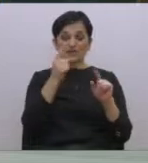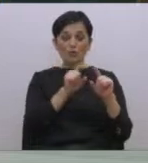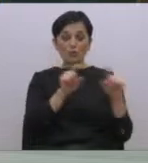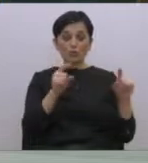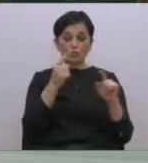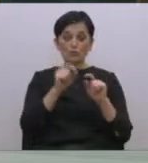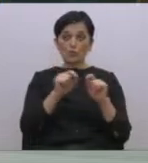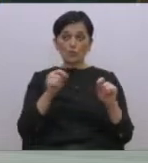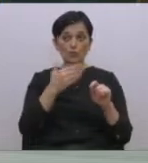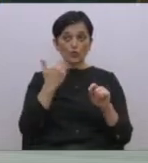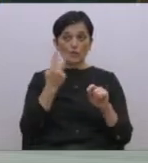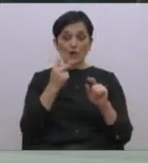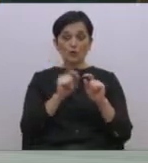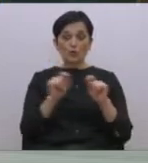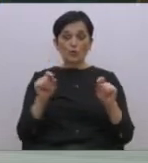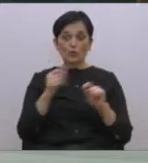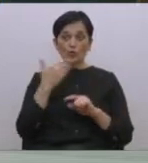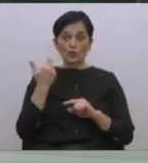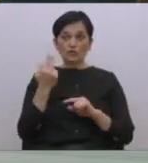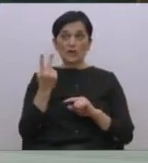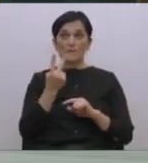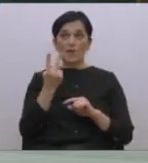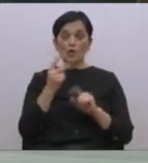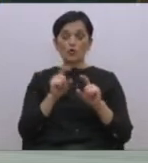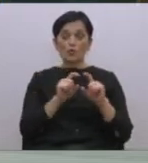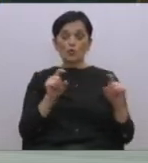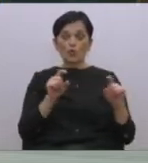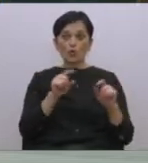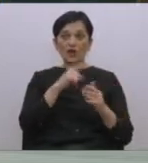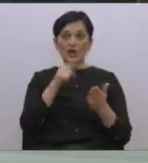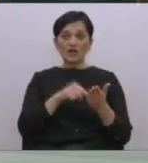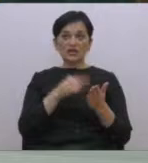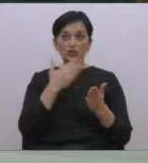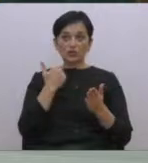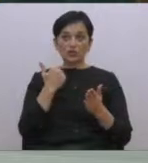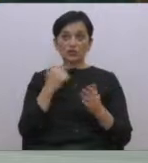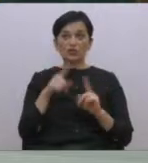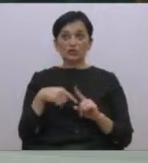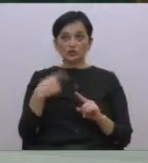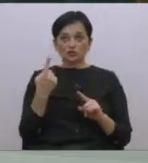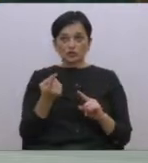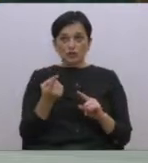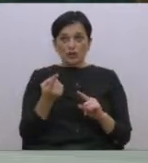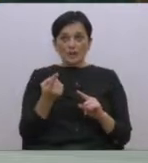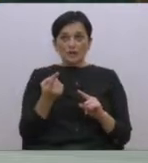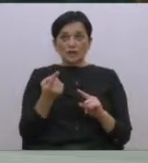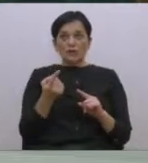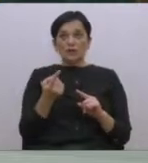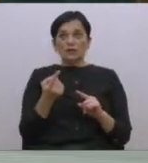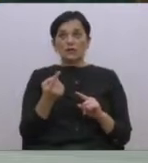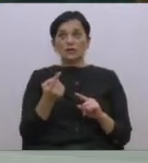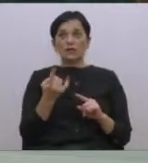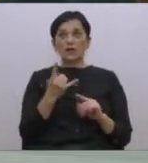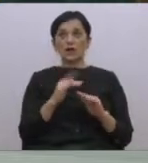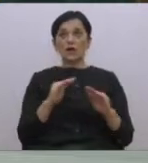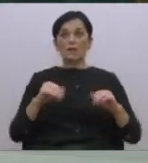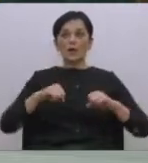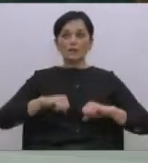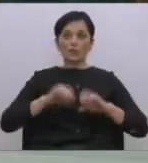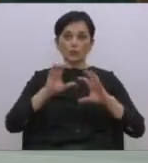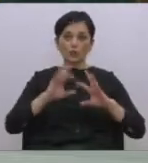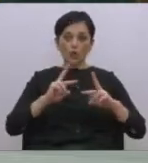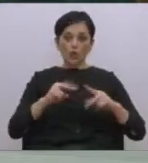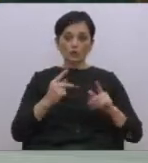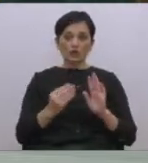პირველ პუნქტთან არ არის, მეორე პუნქტთან არ არის, მეორე მუხთანაც არ არის კითხვები. შემდეგი ბავშვის უფლებათა კოდექსში